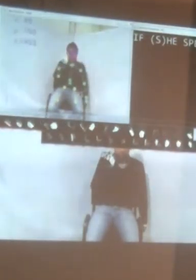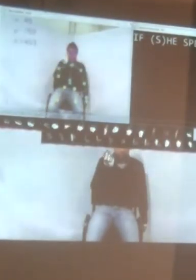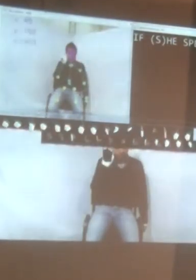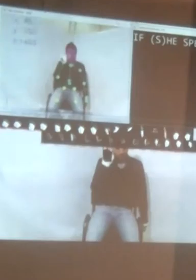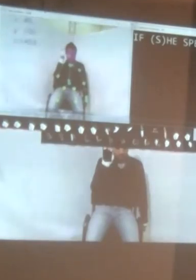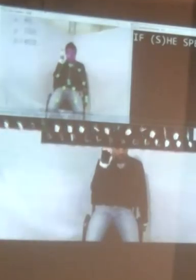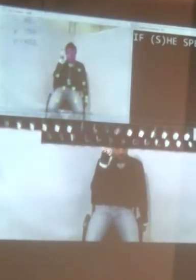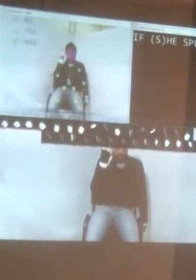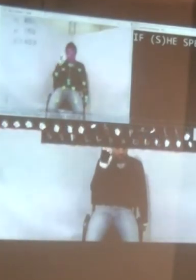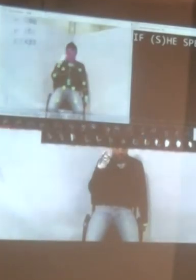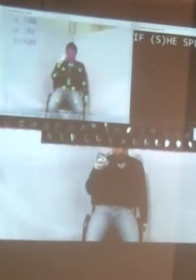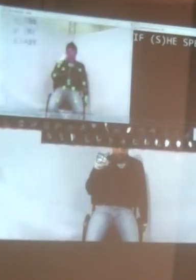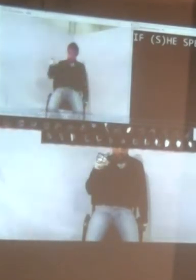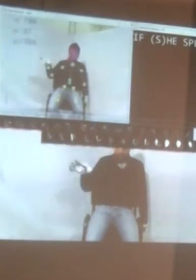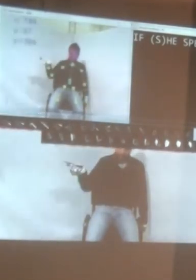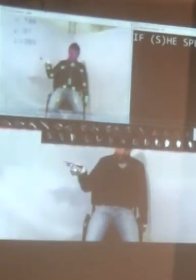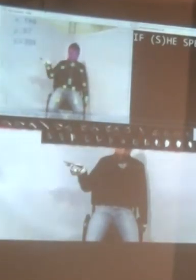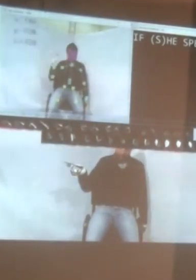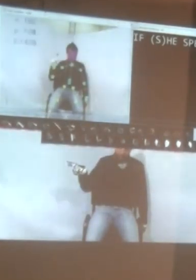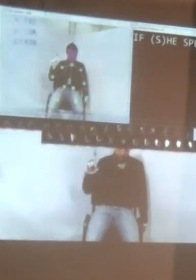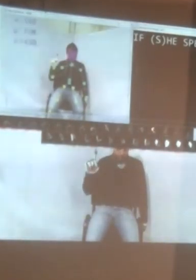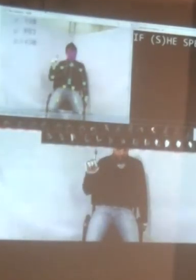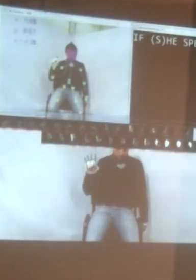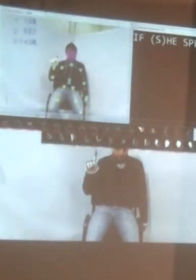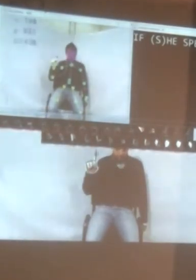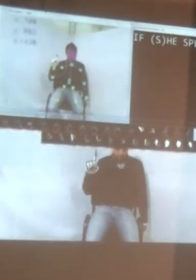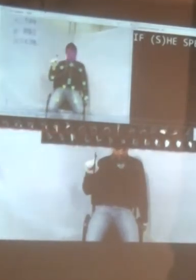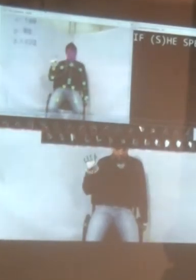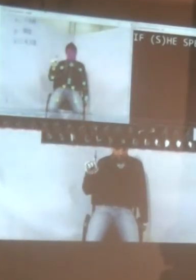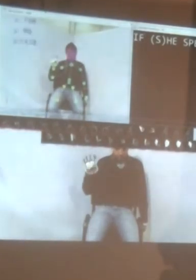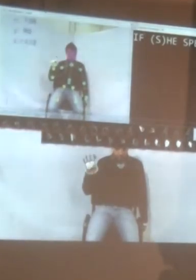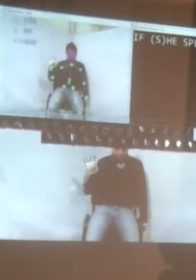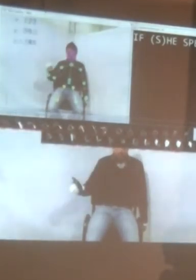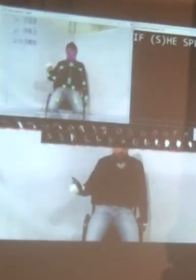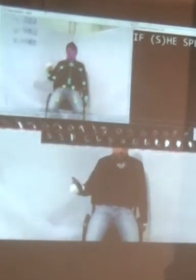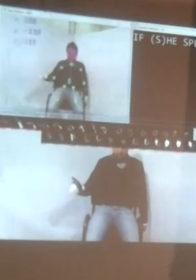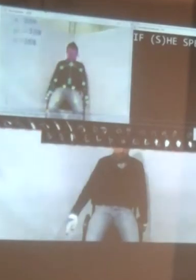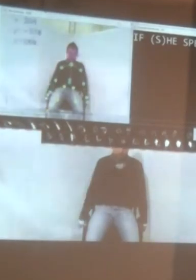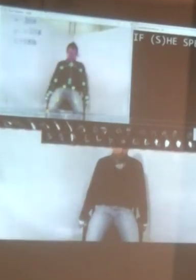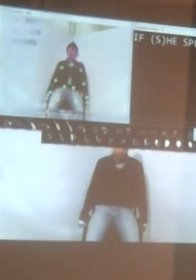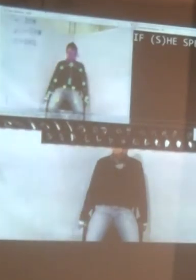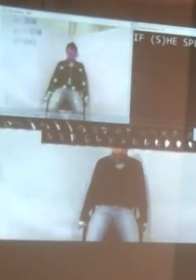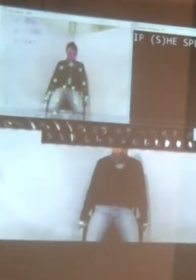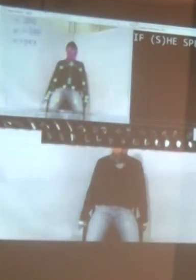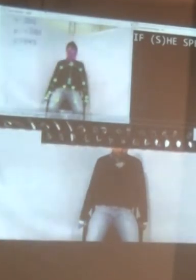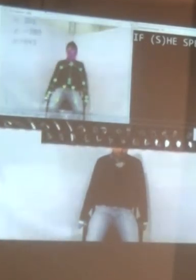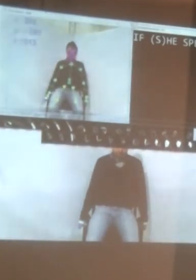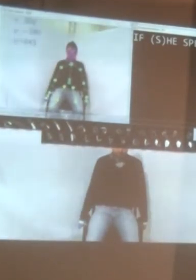Ugye itt külön-külön a készformáknak a valószínűségi eloszlását